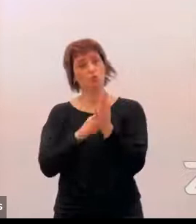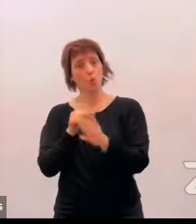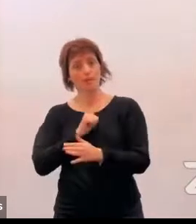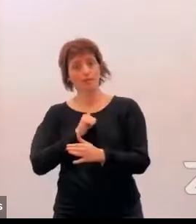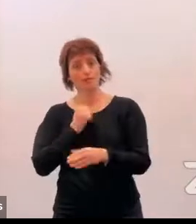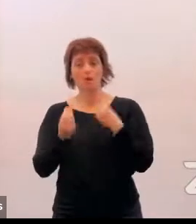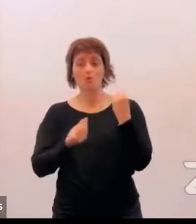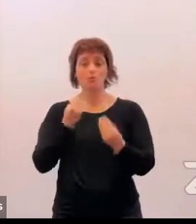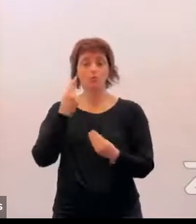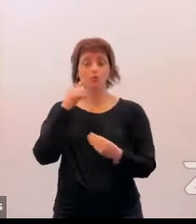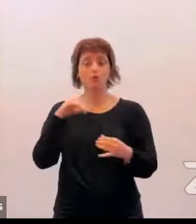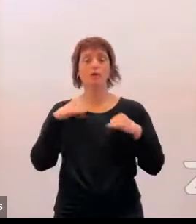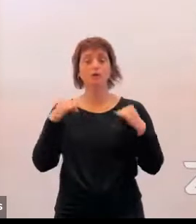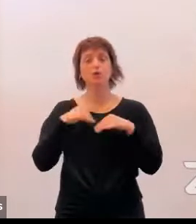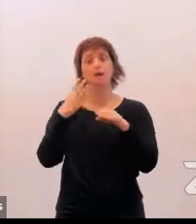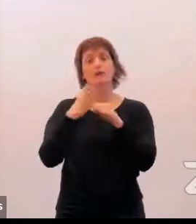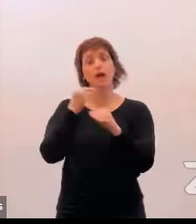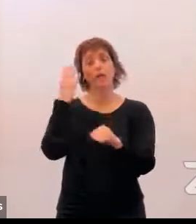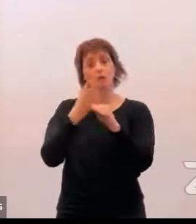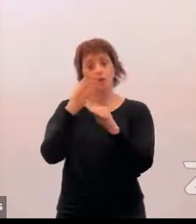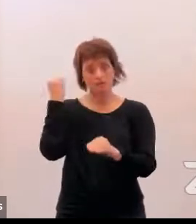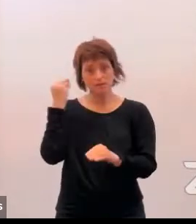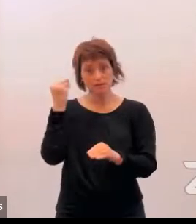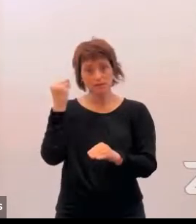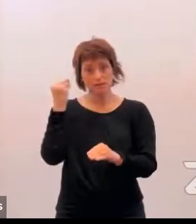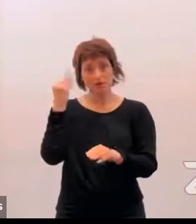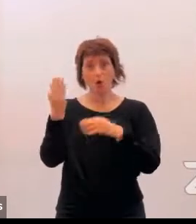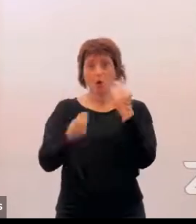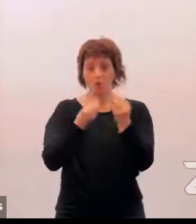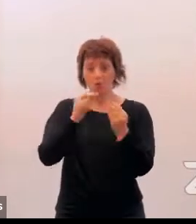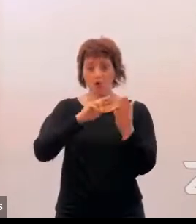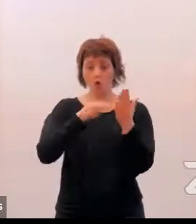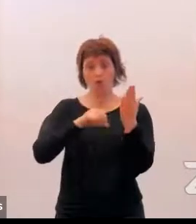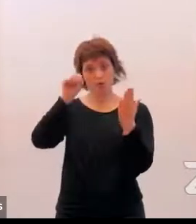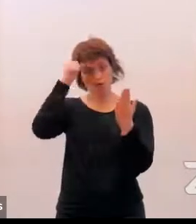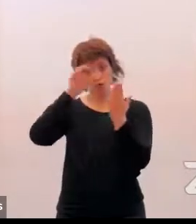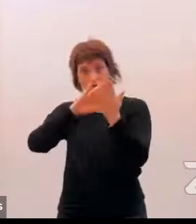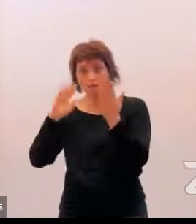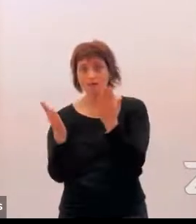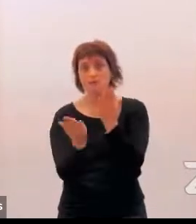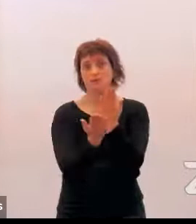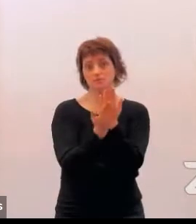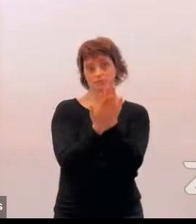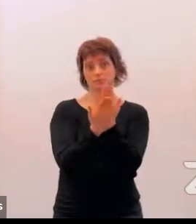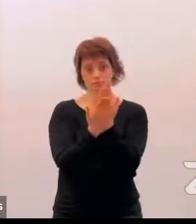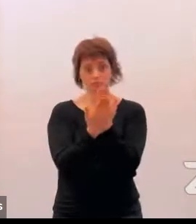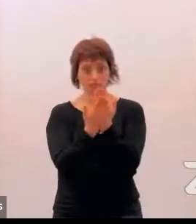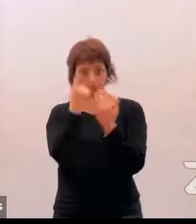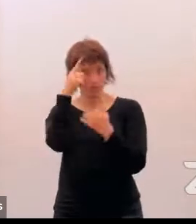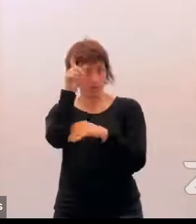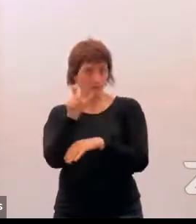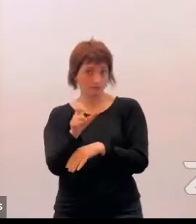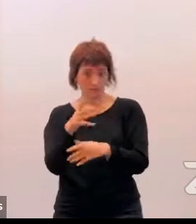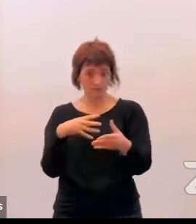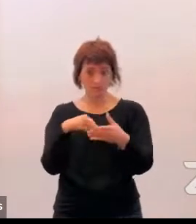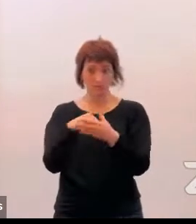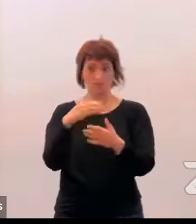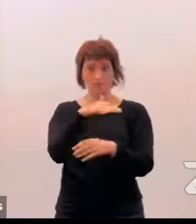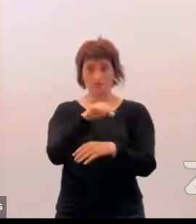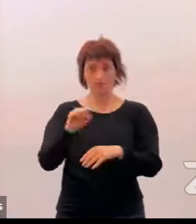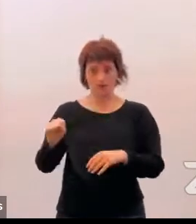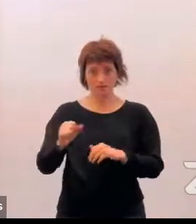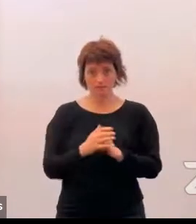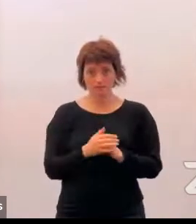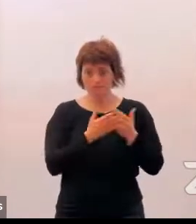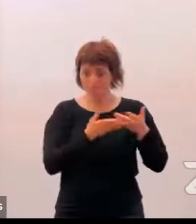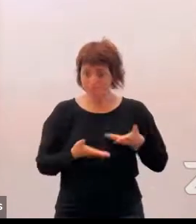apprentis, et des avenants aux conventions de stage pour les stagiaires qui sont présents au CCAS. Tout